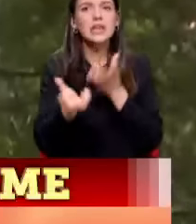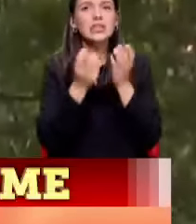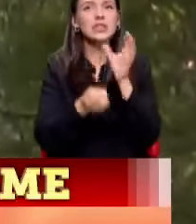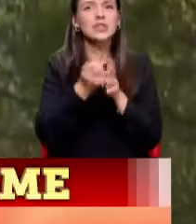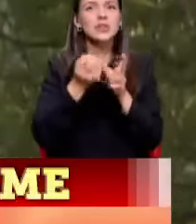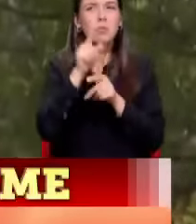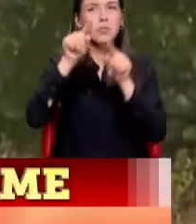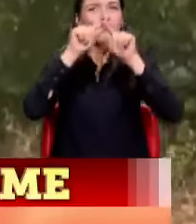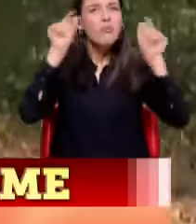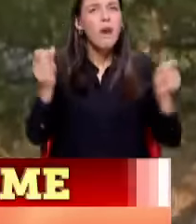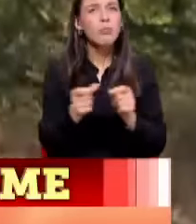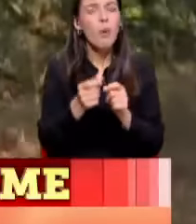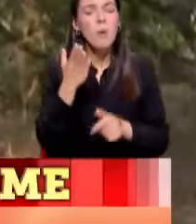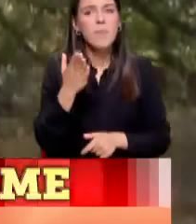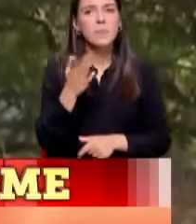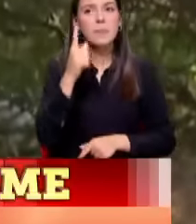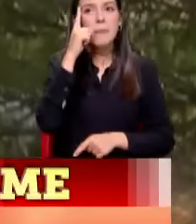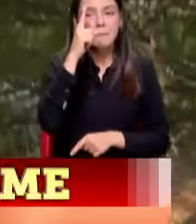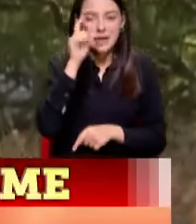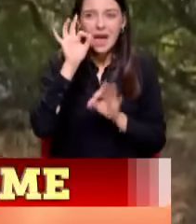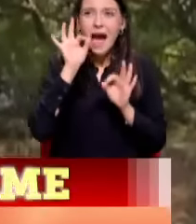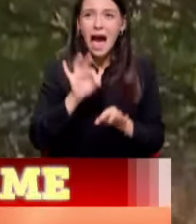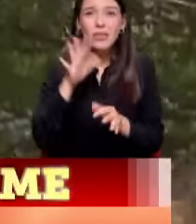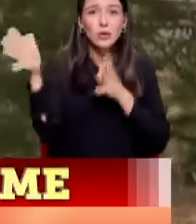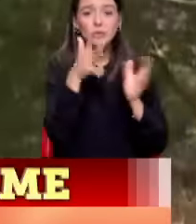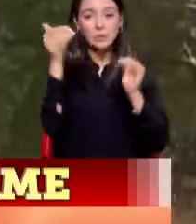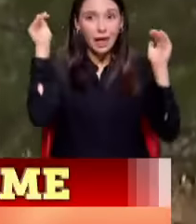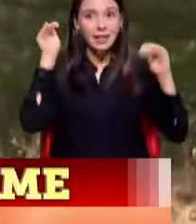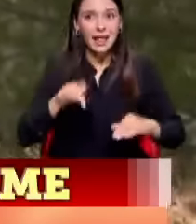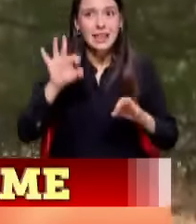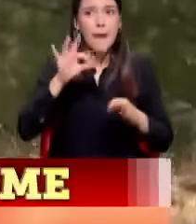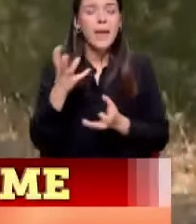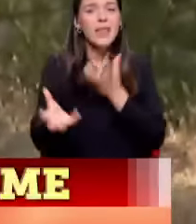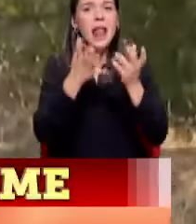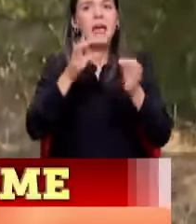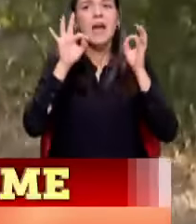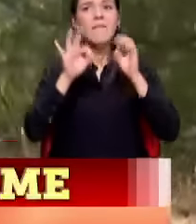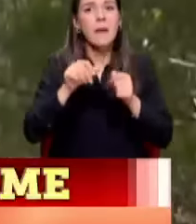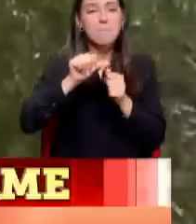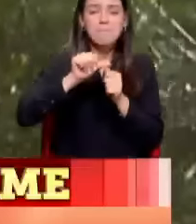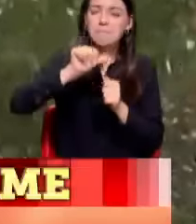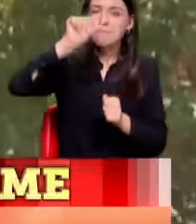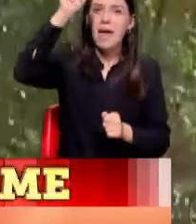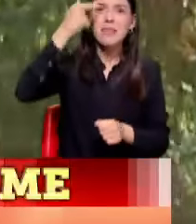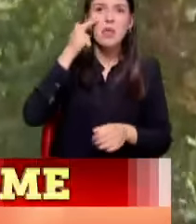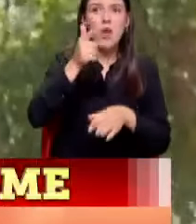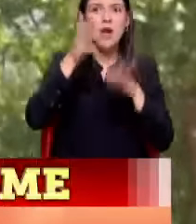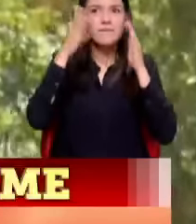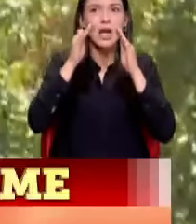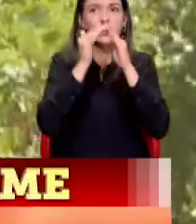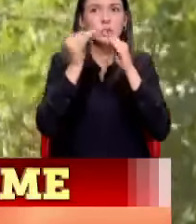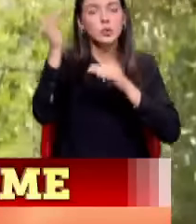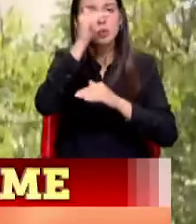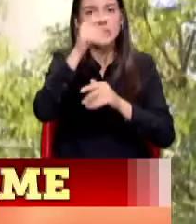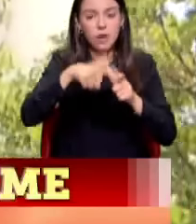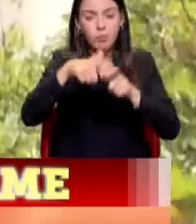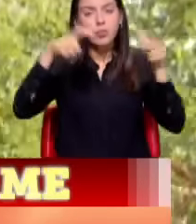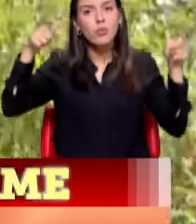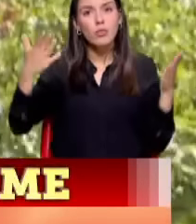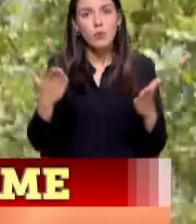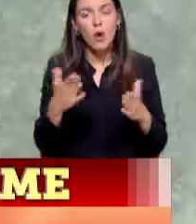bu tablo. Bir anda rüzgar vuruyor ve alevler metrelerce yükseğe, çevreye